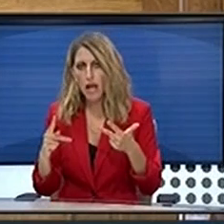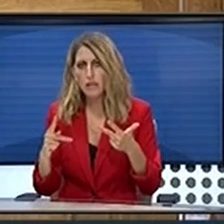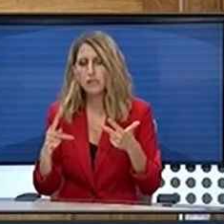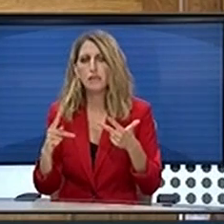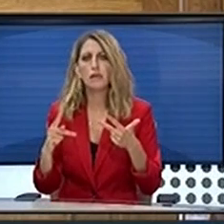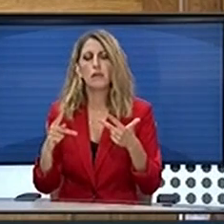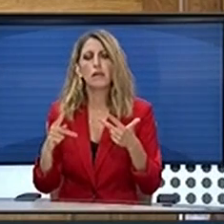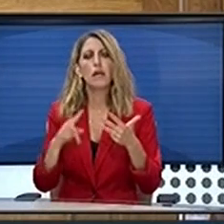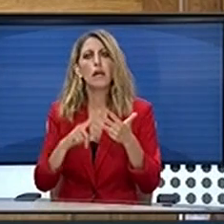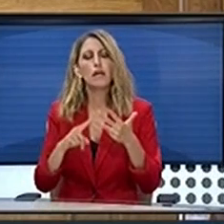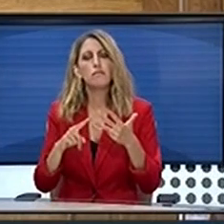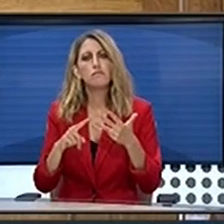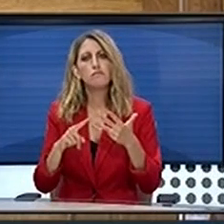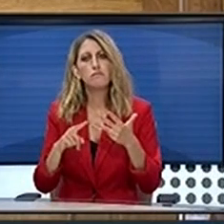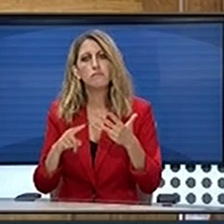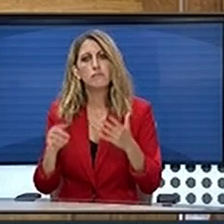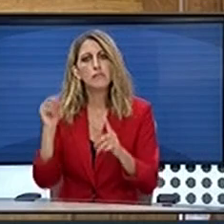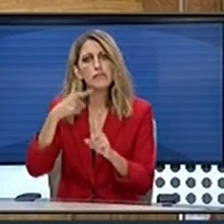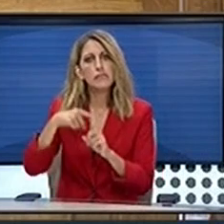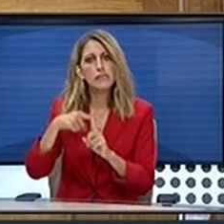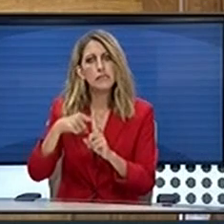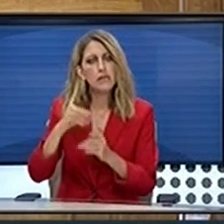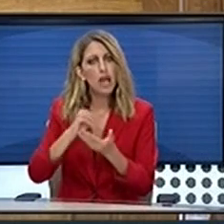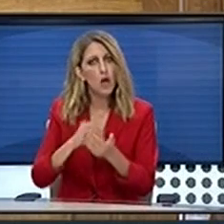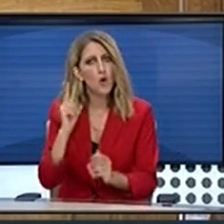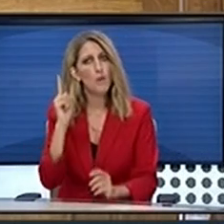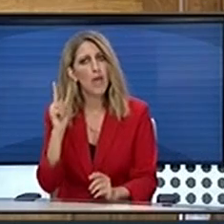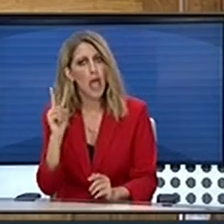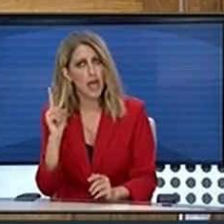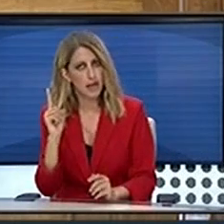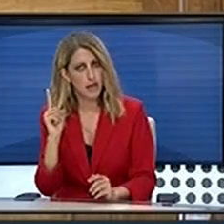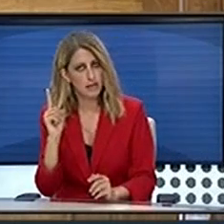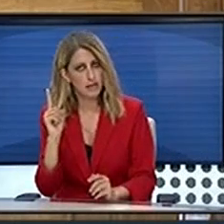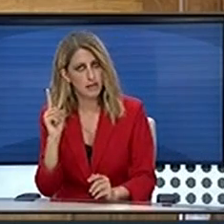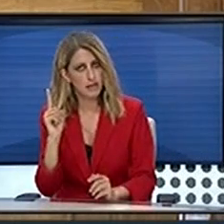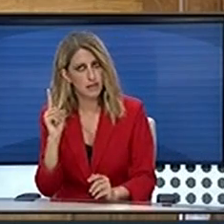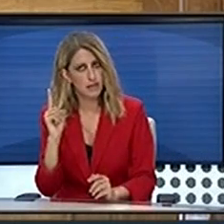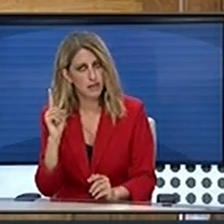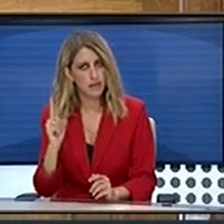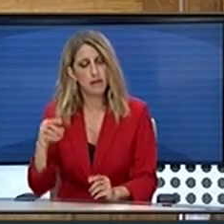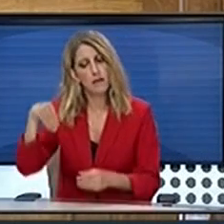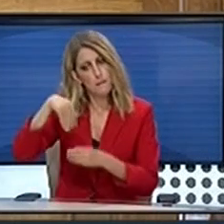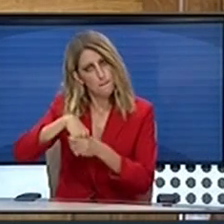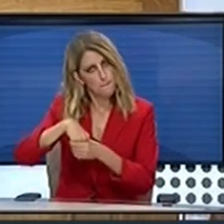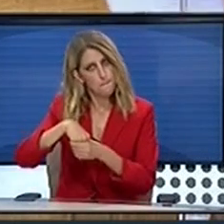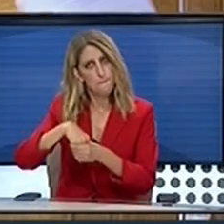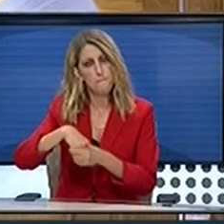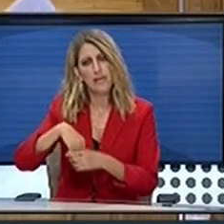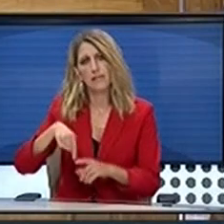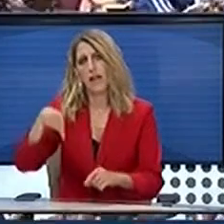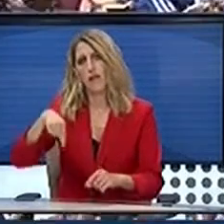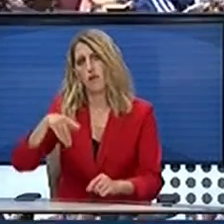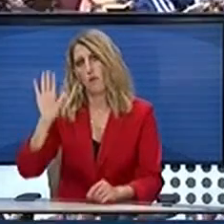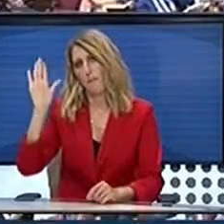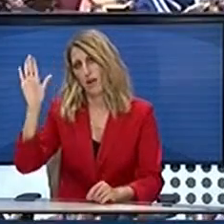βέβαια και ένας ακόμα ο οποίος είναι παρόν. Για τους πρώτους τέσσερις καταθέτω όλα τα σχετικά στα πρακτικά